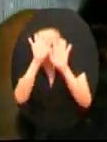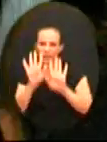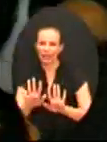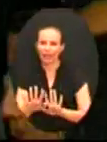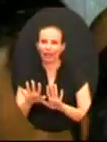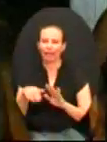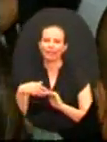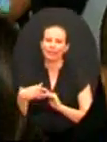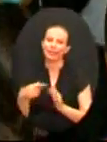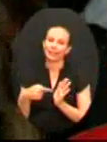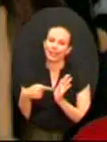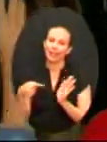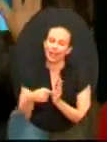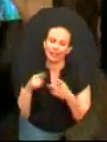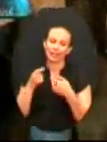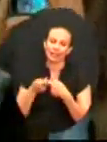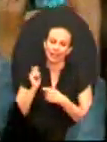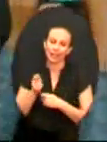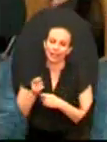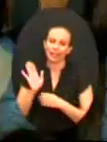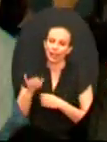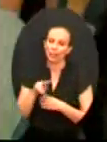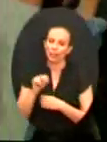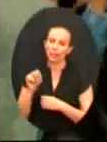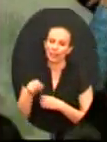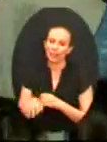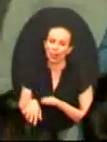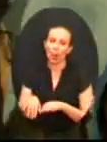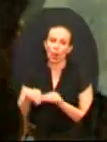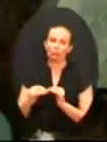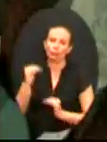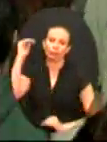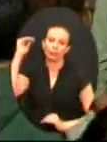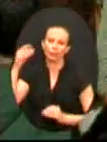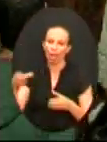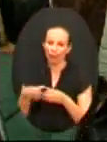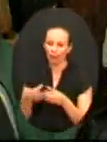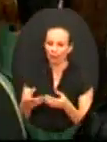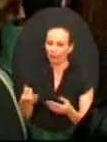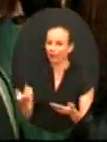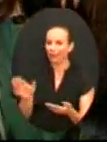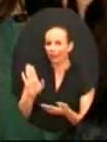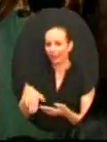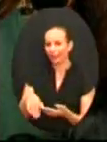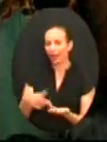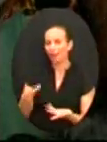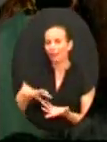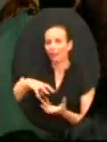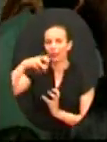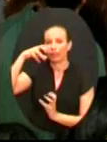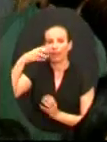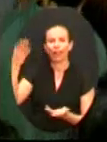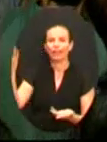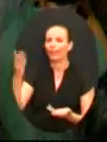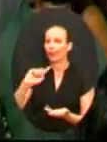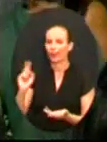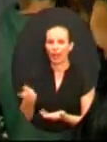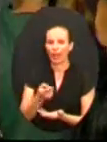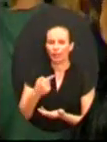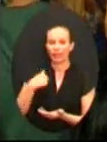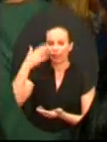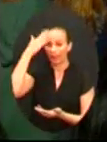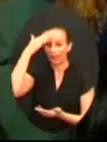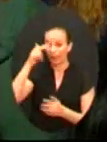המליאה. לכן כנסת גם בעניין הזה היא לא מורמת מעם, היא תהיה חולת מונדיאל, אין לי ספק. אני מכיר